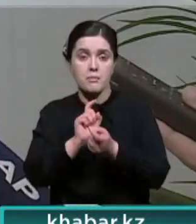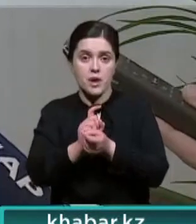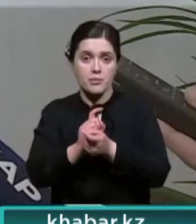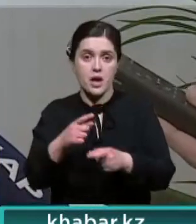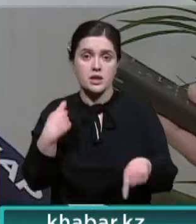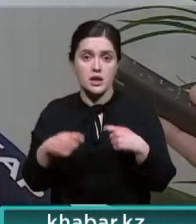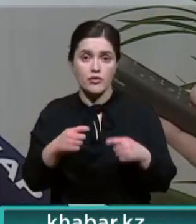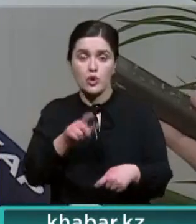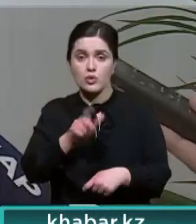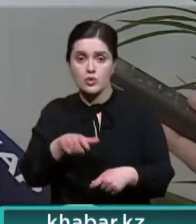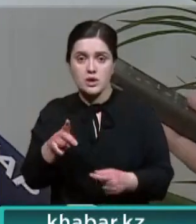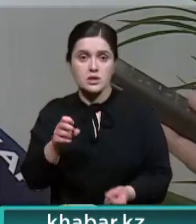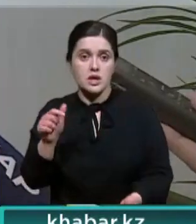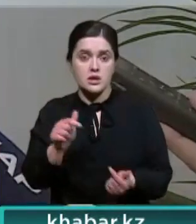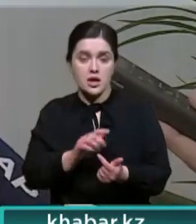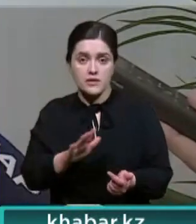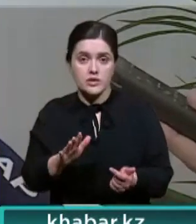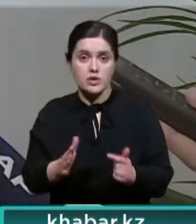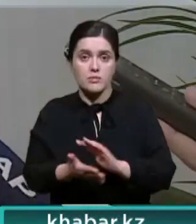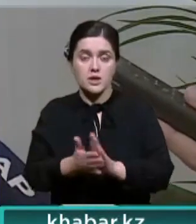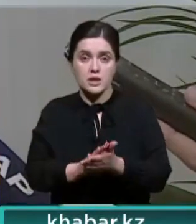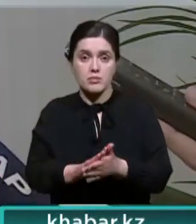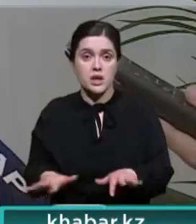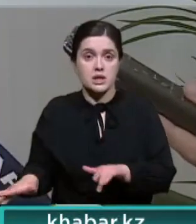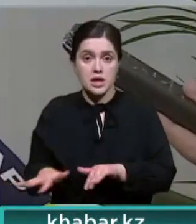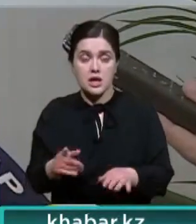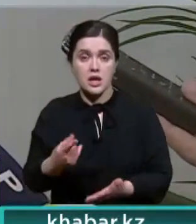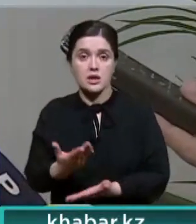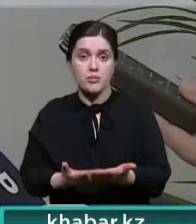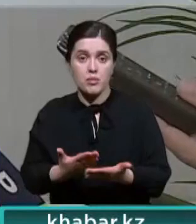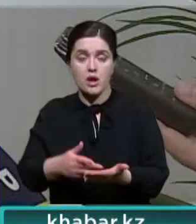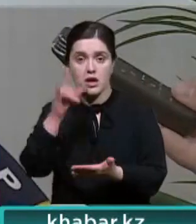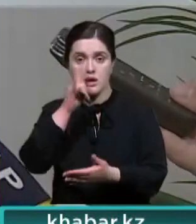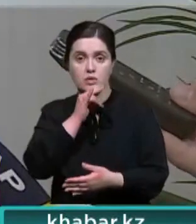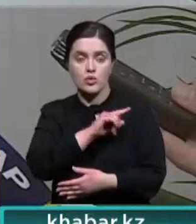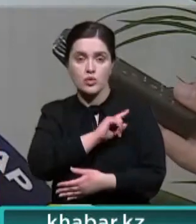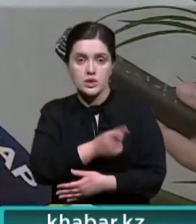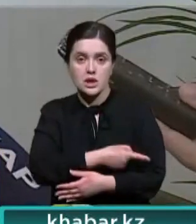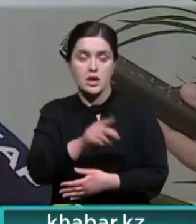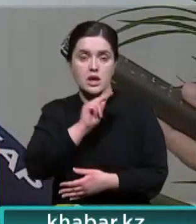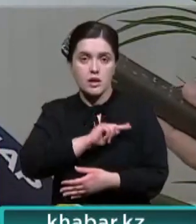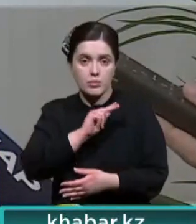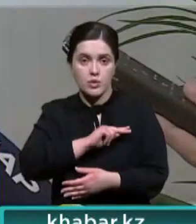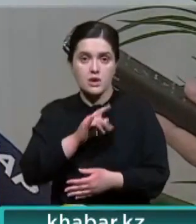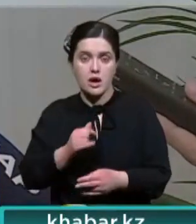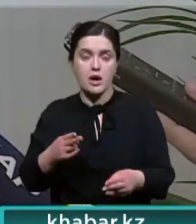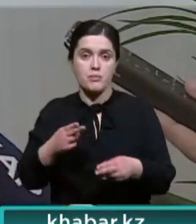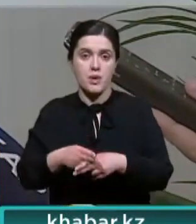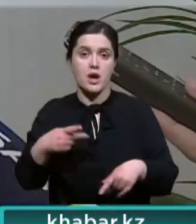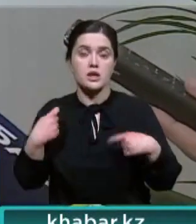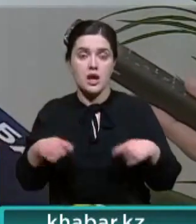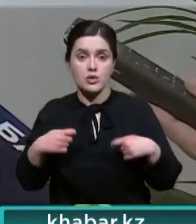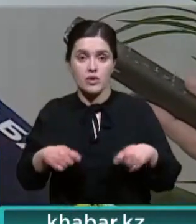не соответствуют обстоятельствам дела. И, естественно, они рекомендовали Казахстану усилить работу в сфере противодействия торговле